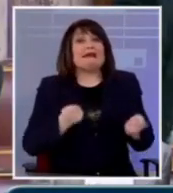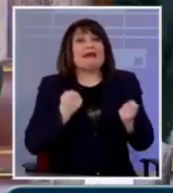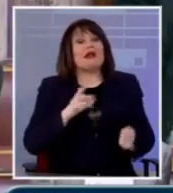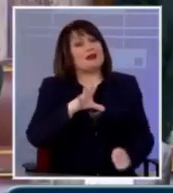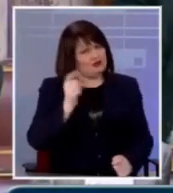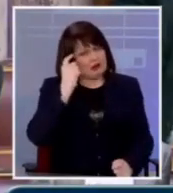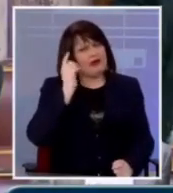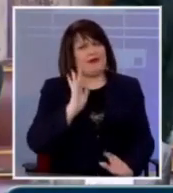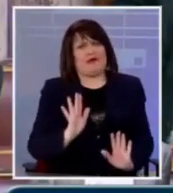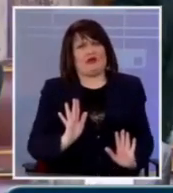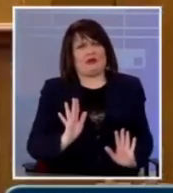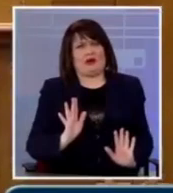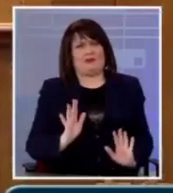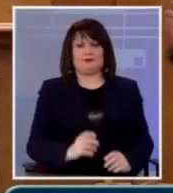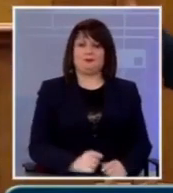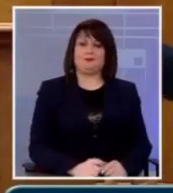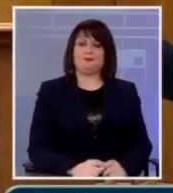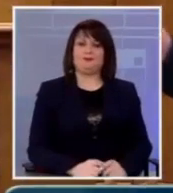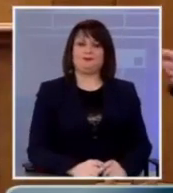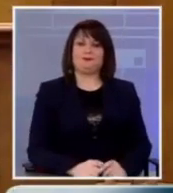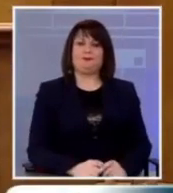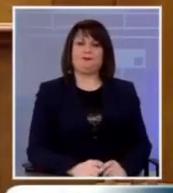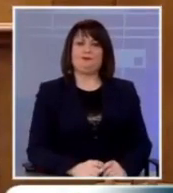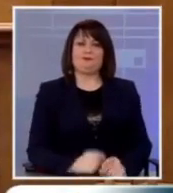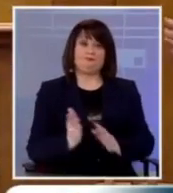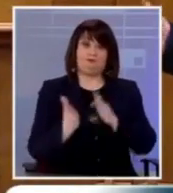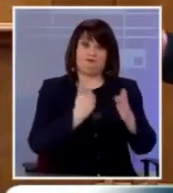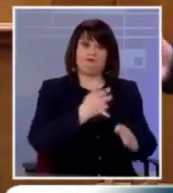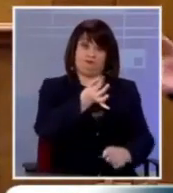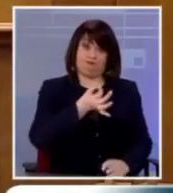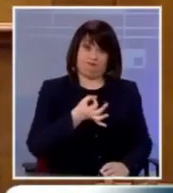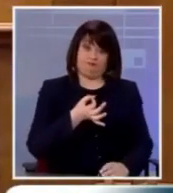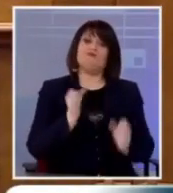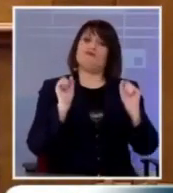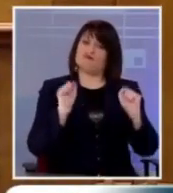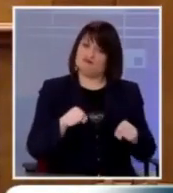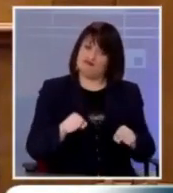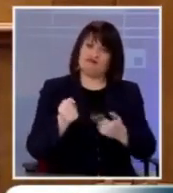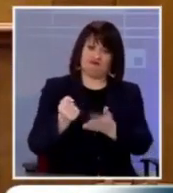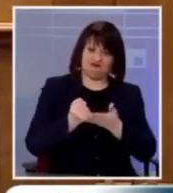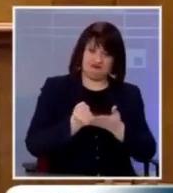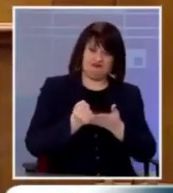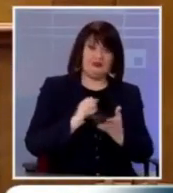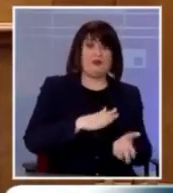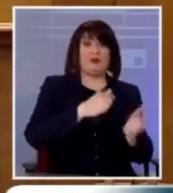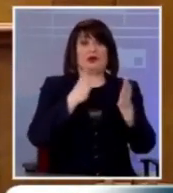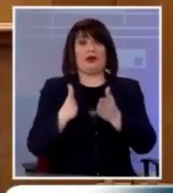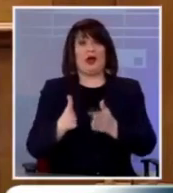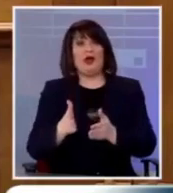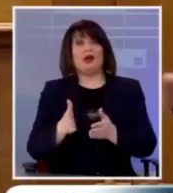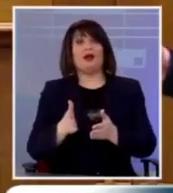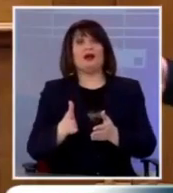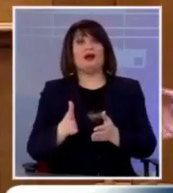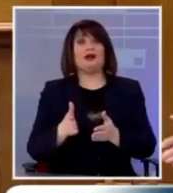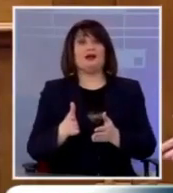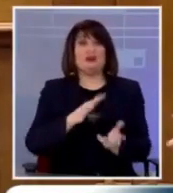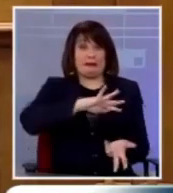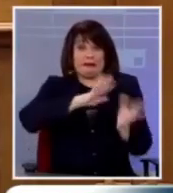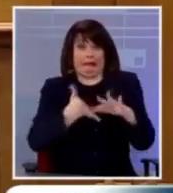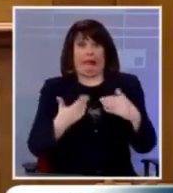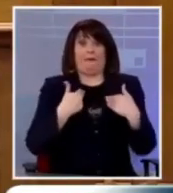αντιλαμβανόμαστε πλήρως. Έρχεται από τη μία να πει ότι συνενεί και στηρίζει, από την άλλη ότι έχουμε κάνει ήδη